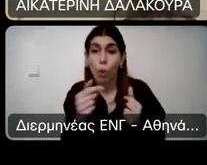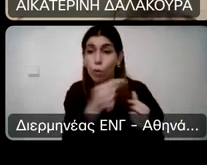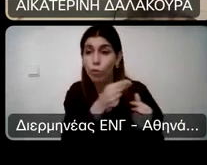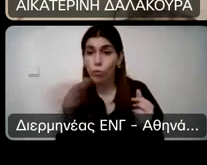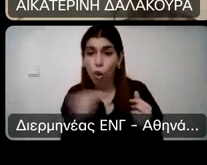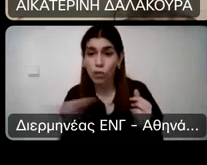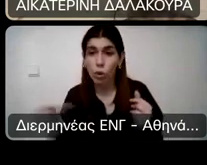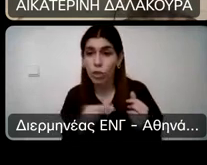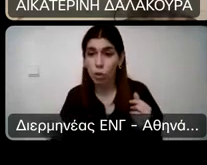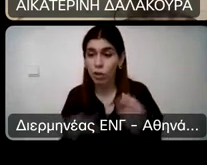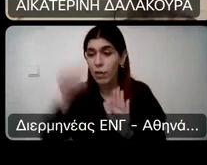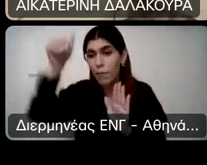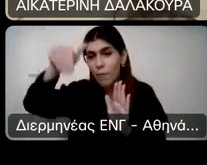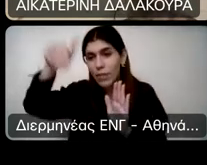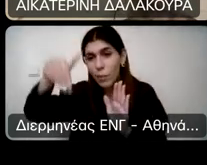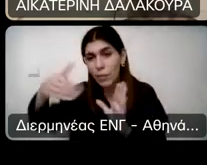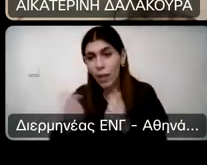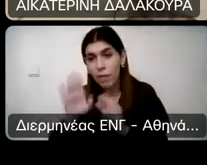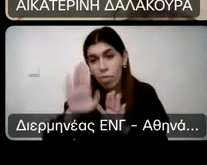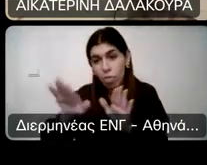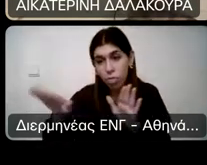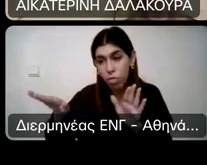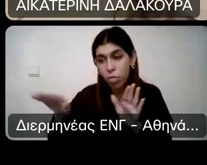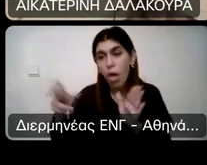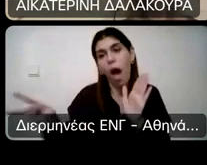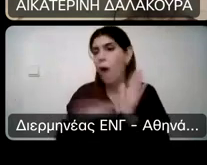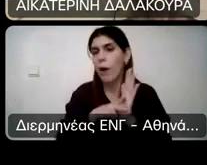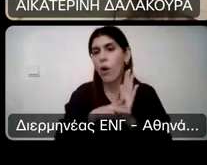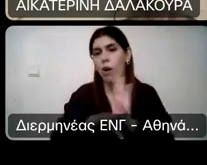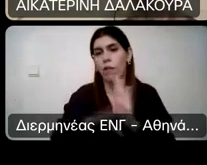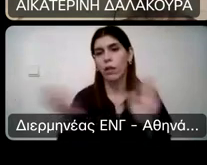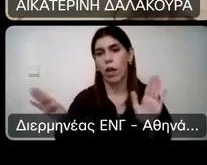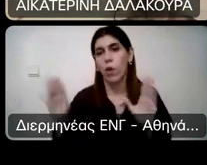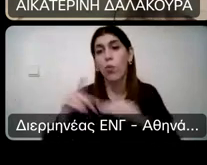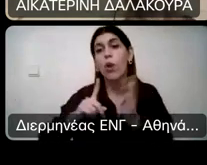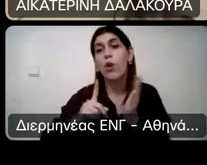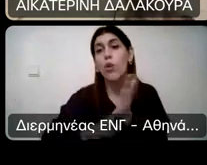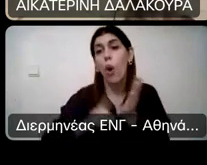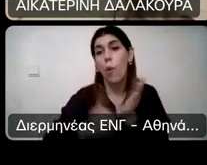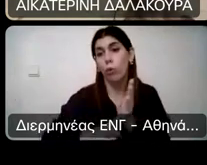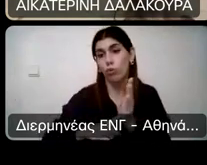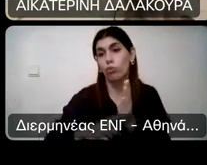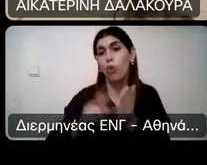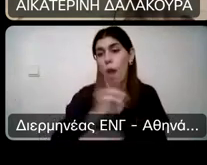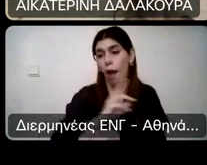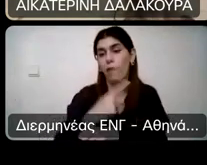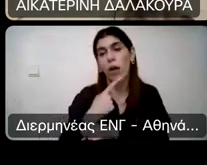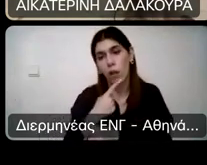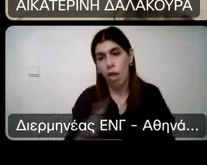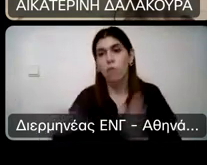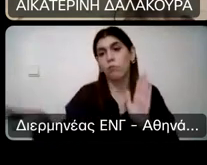εμπεριέχουν έμφυλη διάκριση κατά τη σύνταξη των διοικητικών εγγράφων. Και φυσικά υπάρχει ήδη από το 2014, αλλά έχει επανεκδοθεί